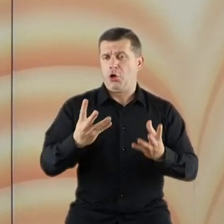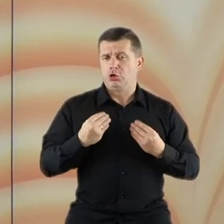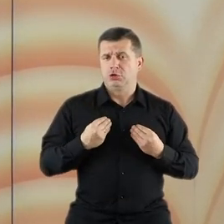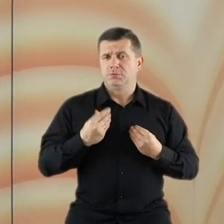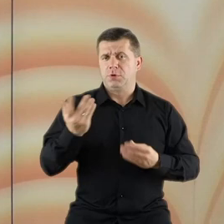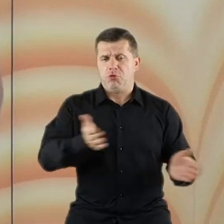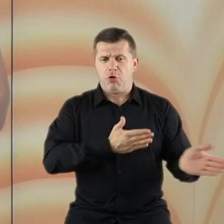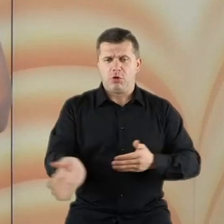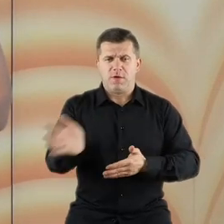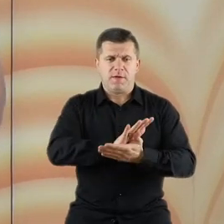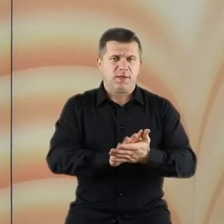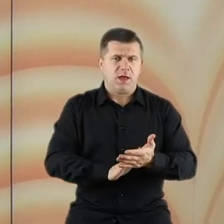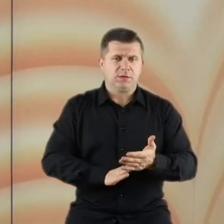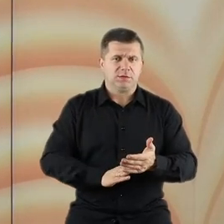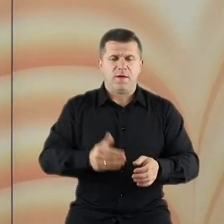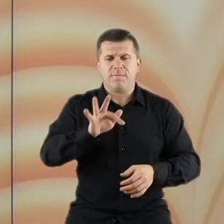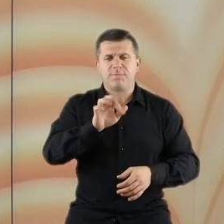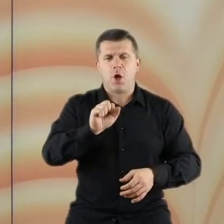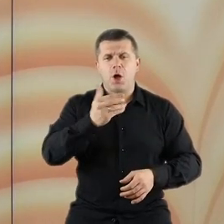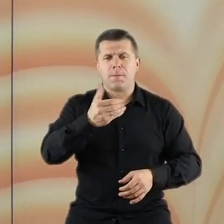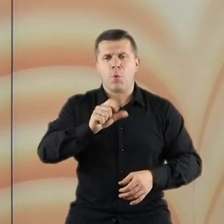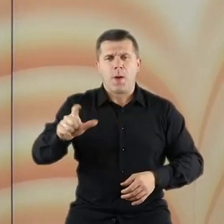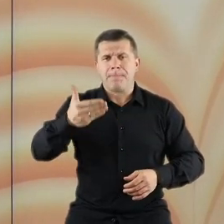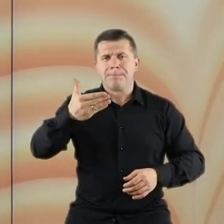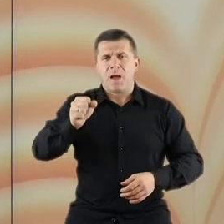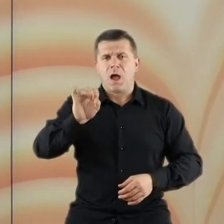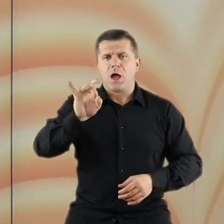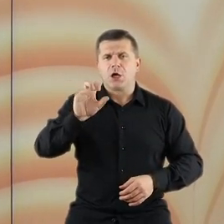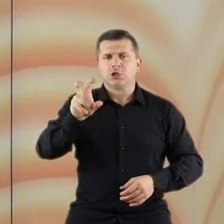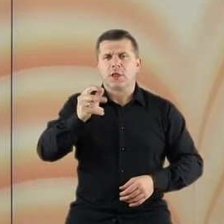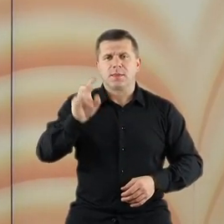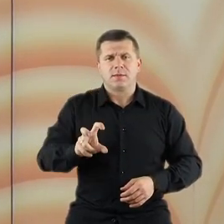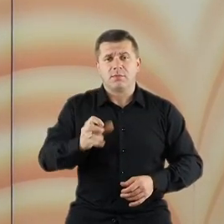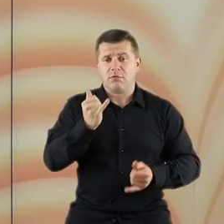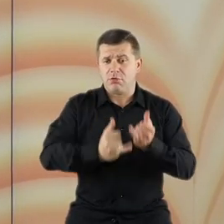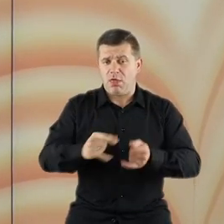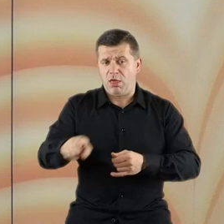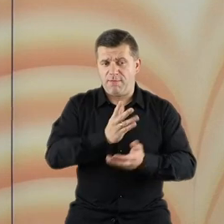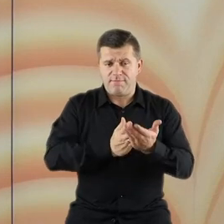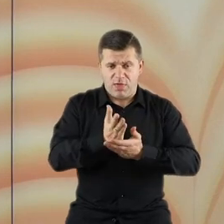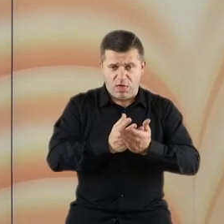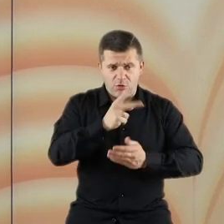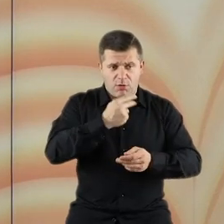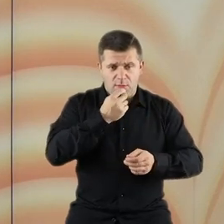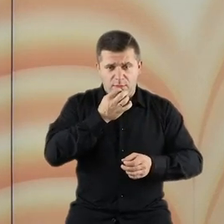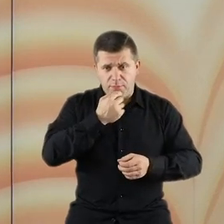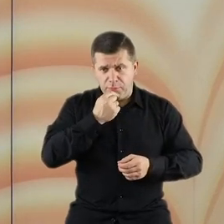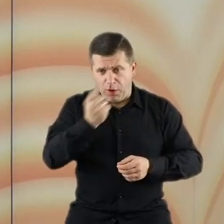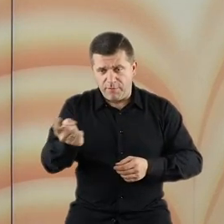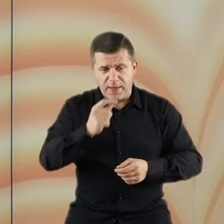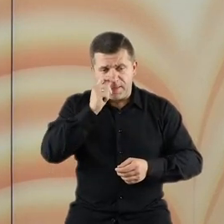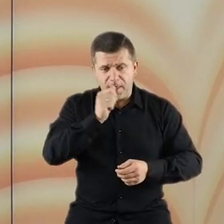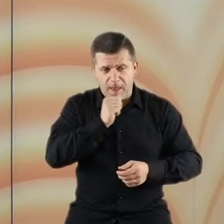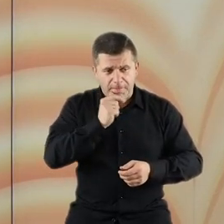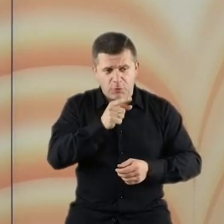uzyskał gotowe teksty o magicznych dlatego że wierzono że jeśli ktoś wyjawi tajemnicę to traci